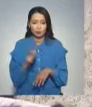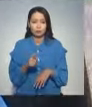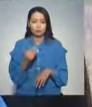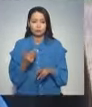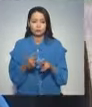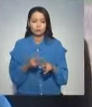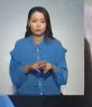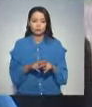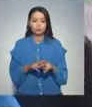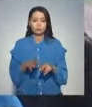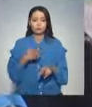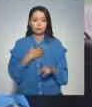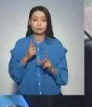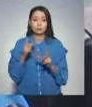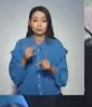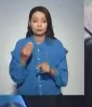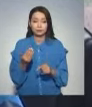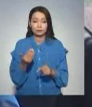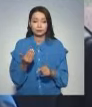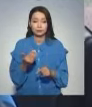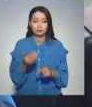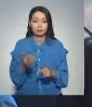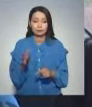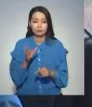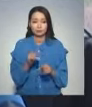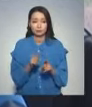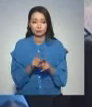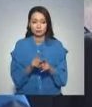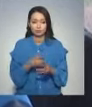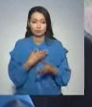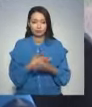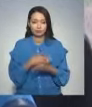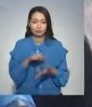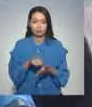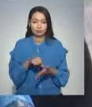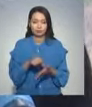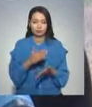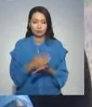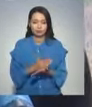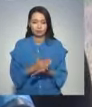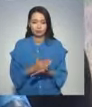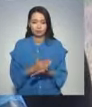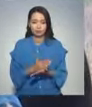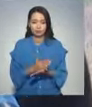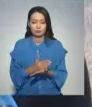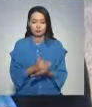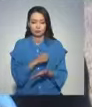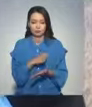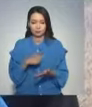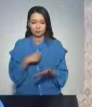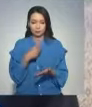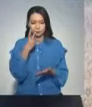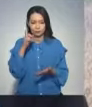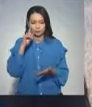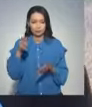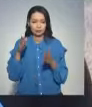адамға қарап бірден барып жаңағы қасқырға қағымаңдай ұрды. Сөйтті де жаңағыны тірідей енді ол есін танып қалды ғой.